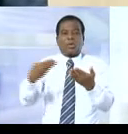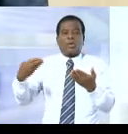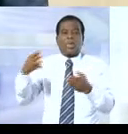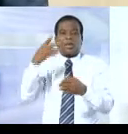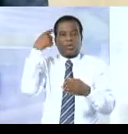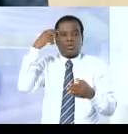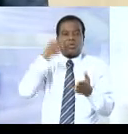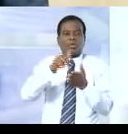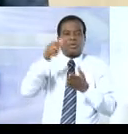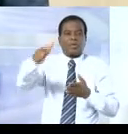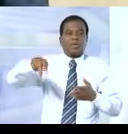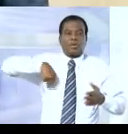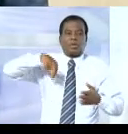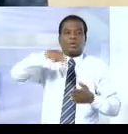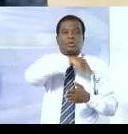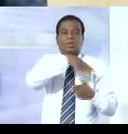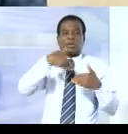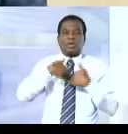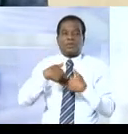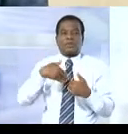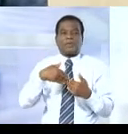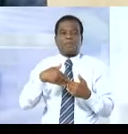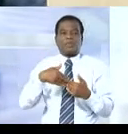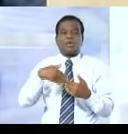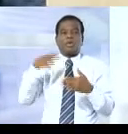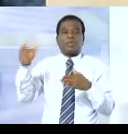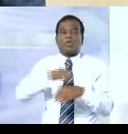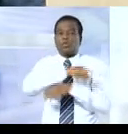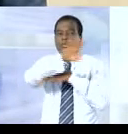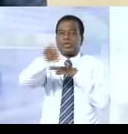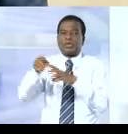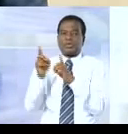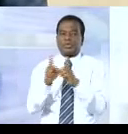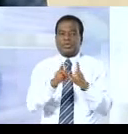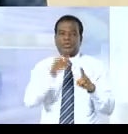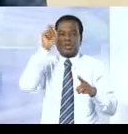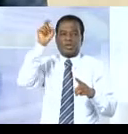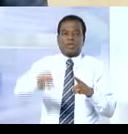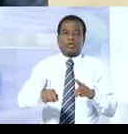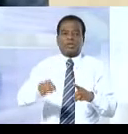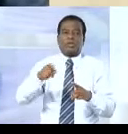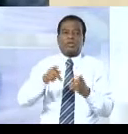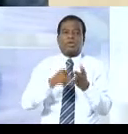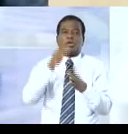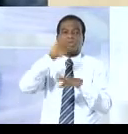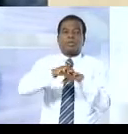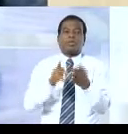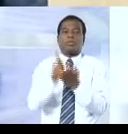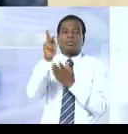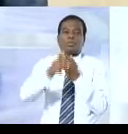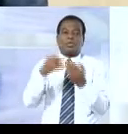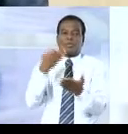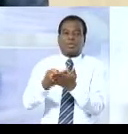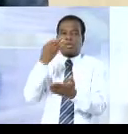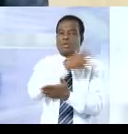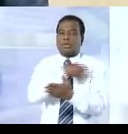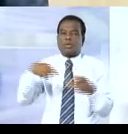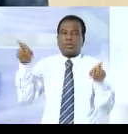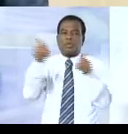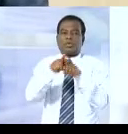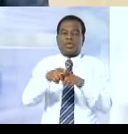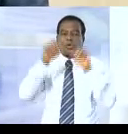cela nous avons arrêté toutes les dispositions nécessaires au plan financier et également